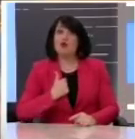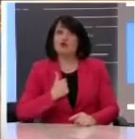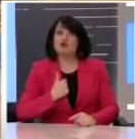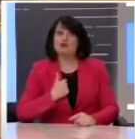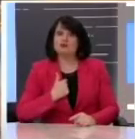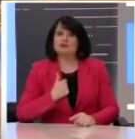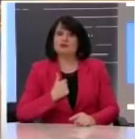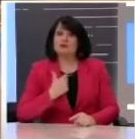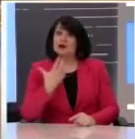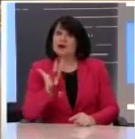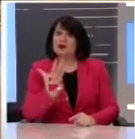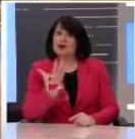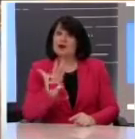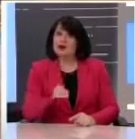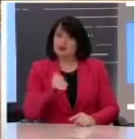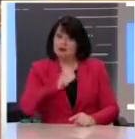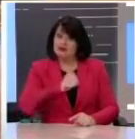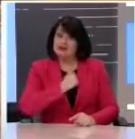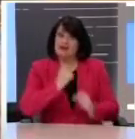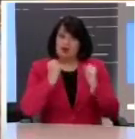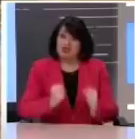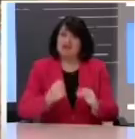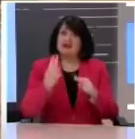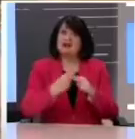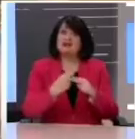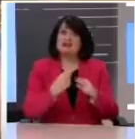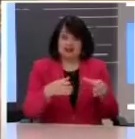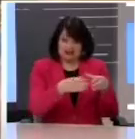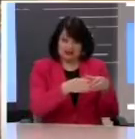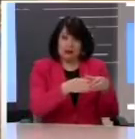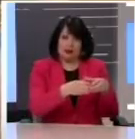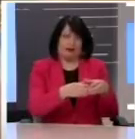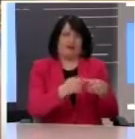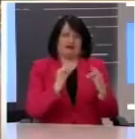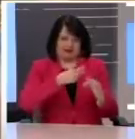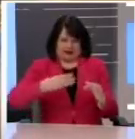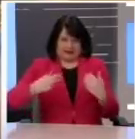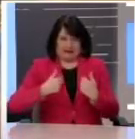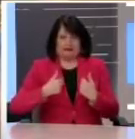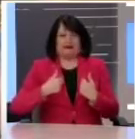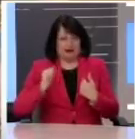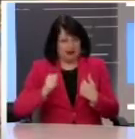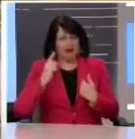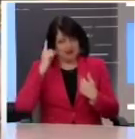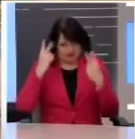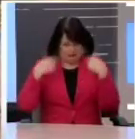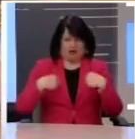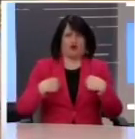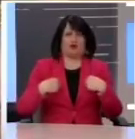κουβαλώντας τις απόψεις, τις θέσεις, τις αξίες της παράταξης, δεν τις άφησα στη γωνία. Όλοι γνωρίζανε ποιος είμαι όταν πήγα